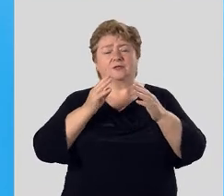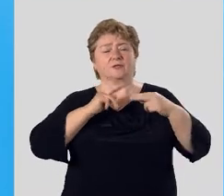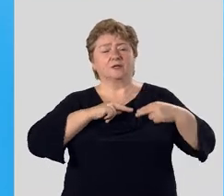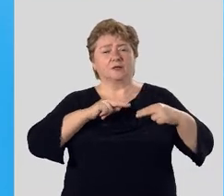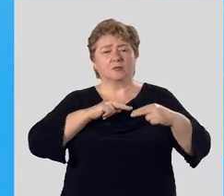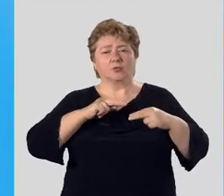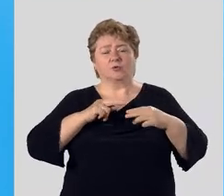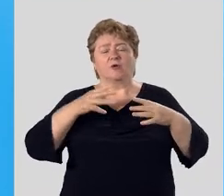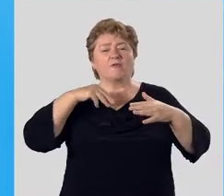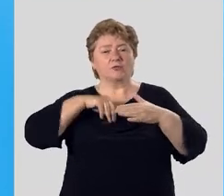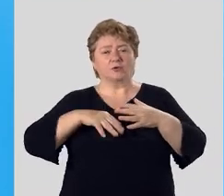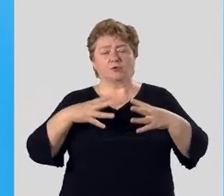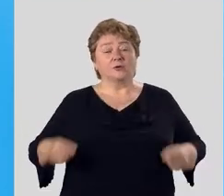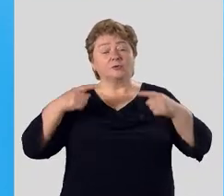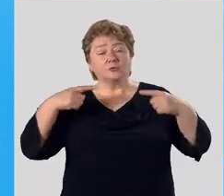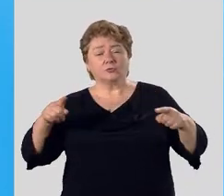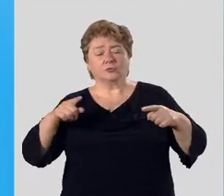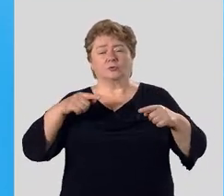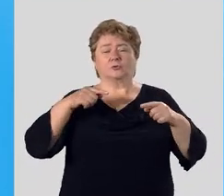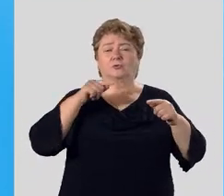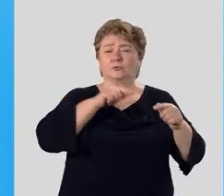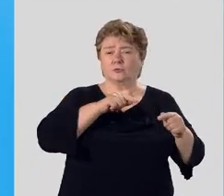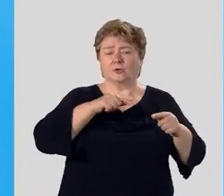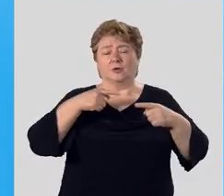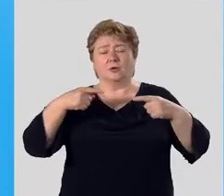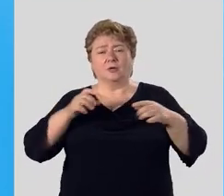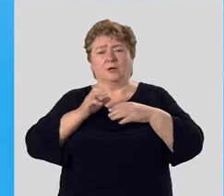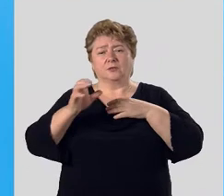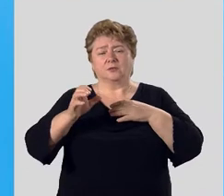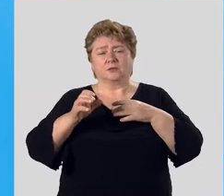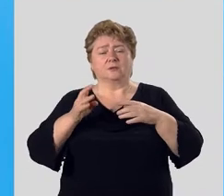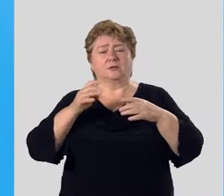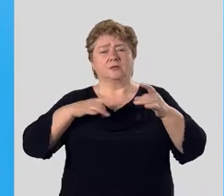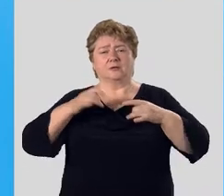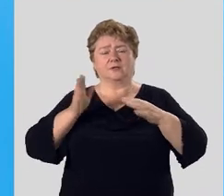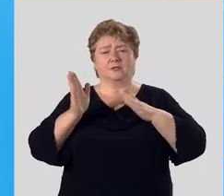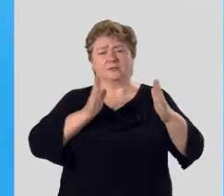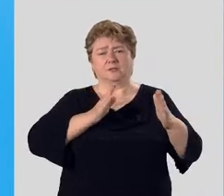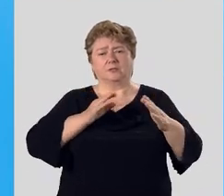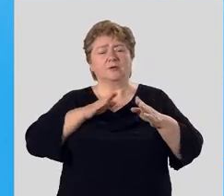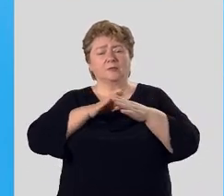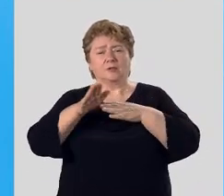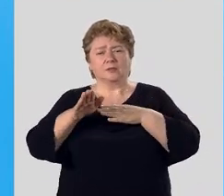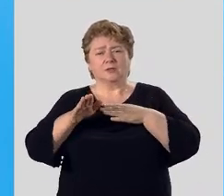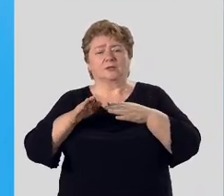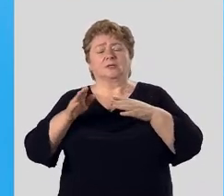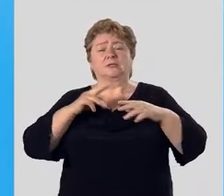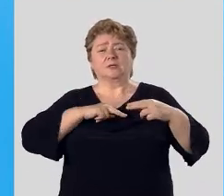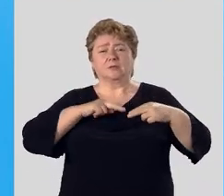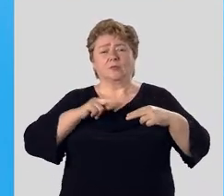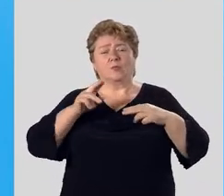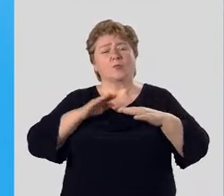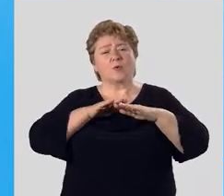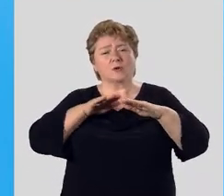деятельность внутренних органов. Но и тот, и другой отделы нервной системы осуществляют деятельность